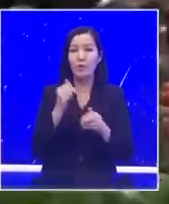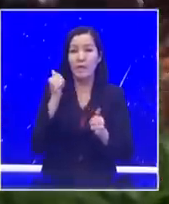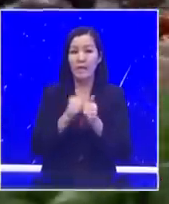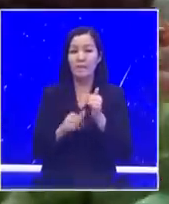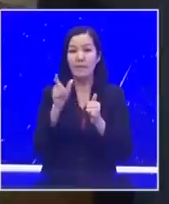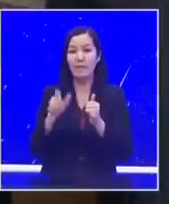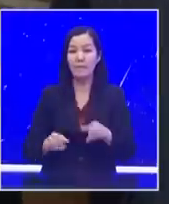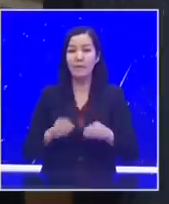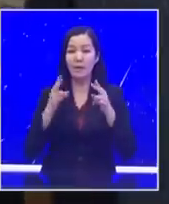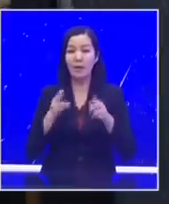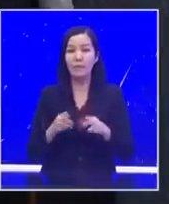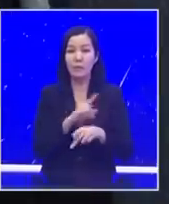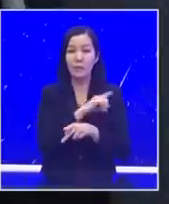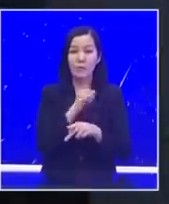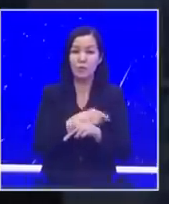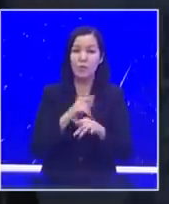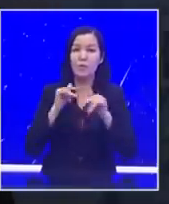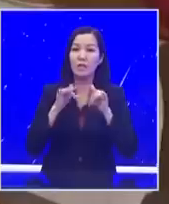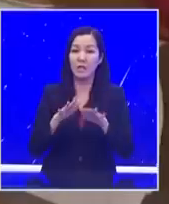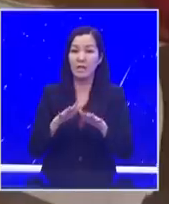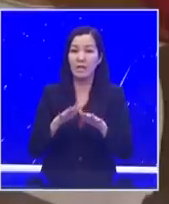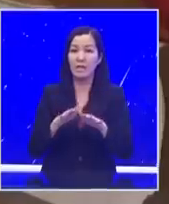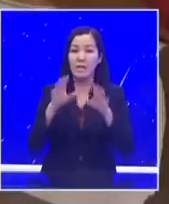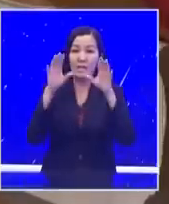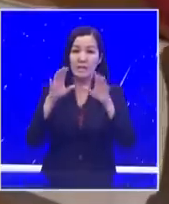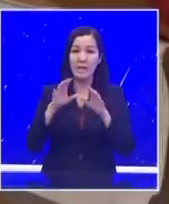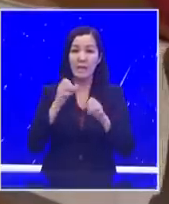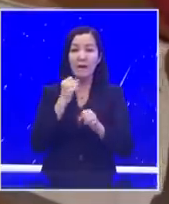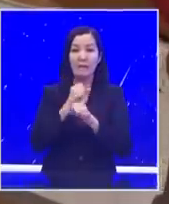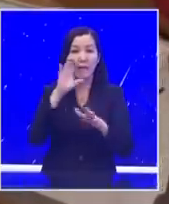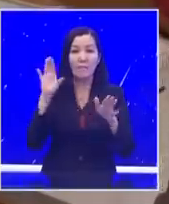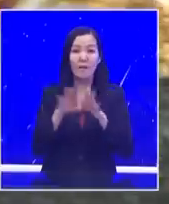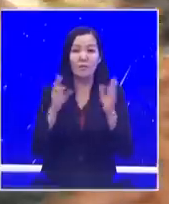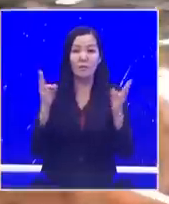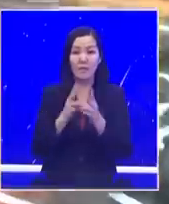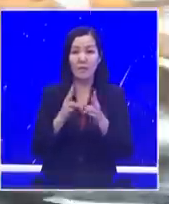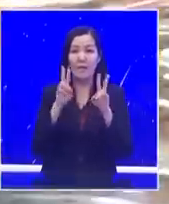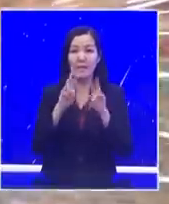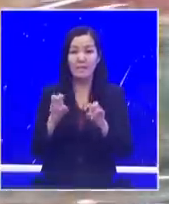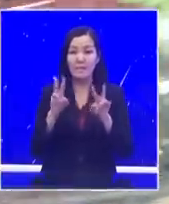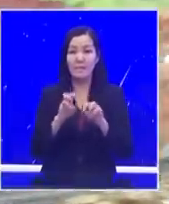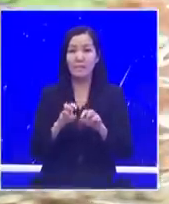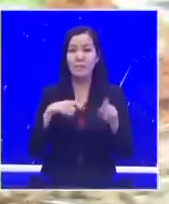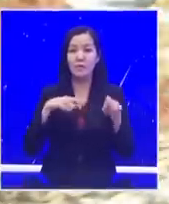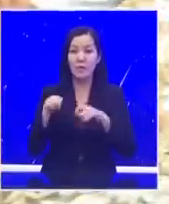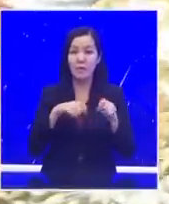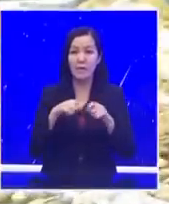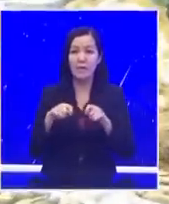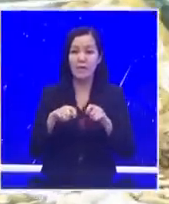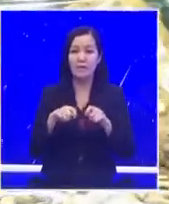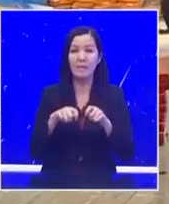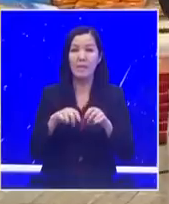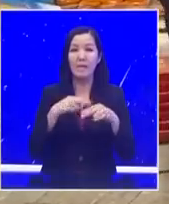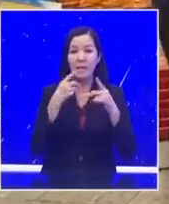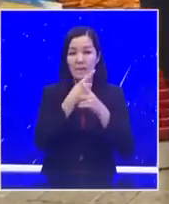азамат қауіпсіздіктің күшейтілген шаралары кезінде заңды қатаң сақтауы тиіс. Бұл тексерісте саудагерлер ескертулермен ғана